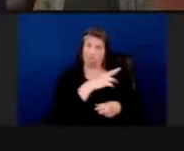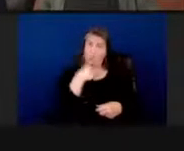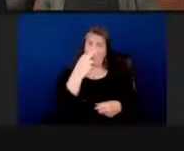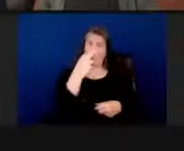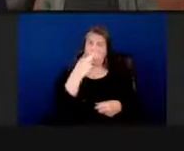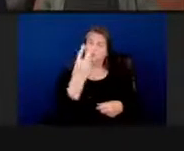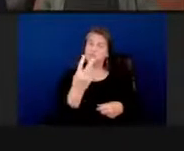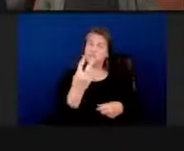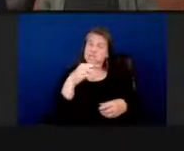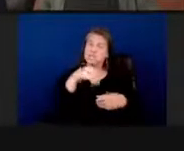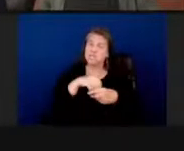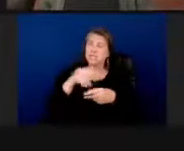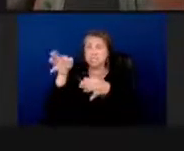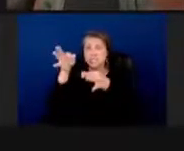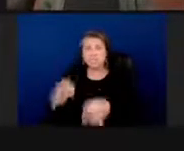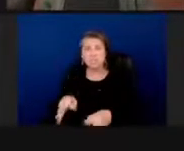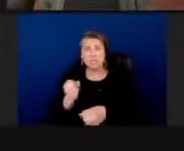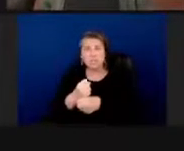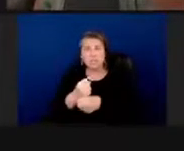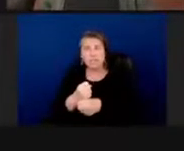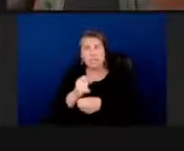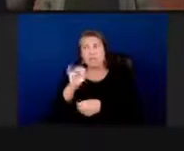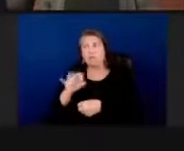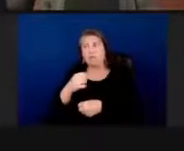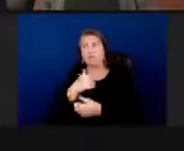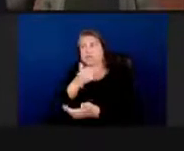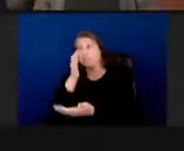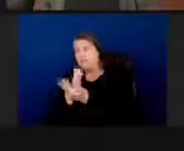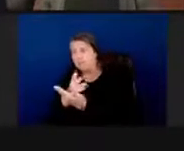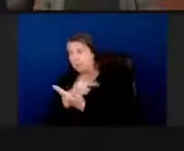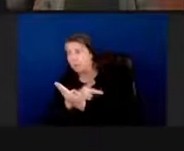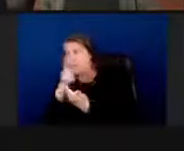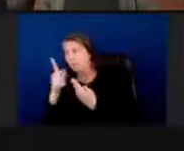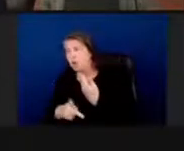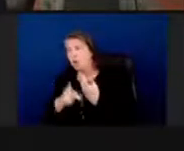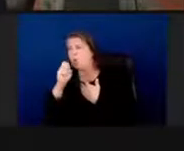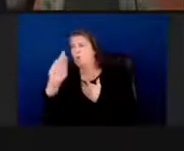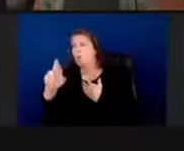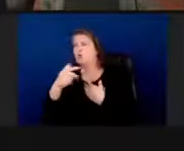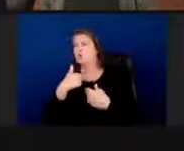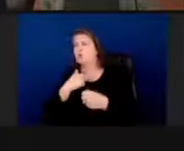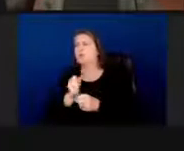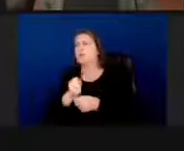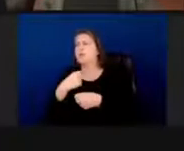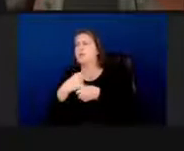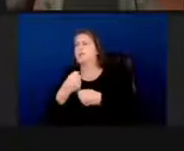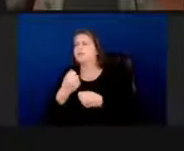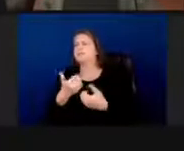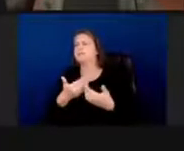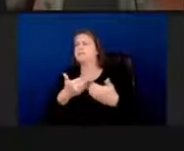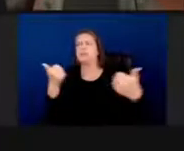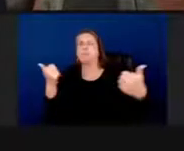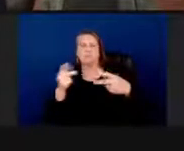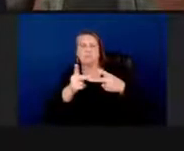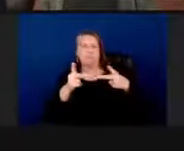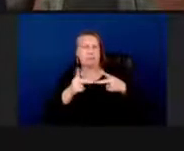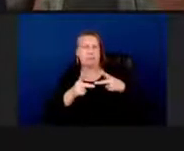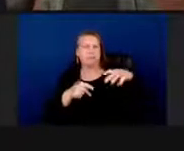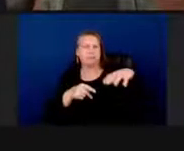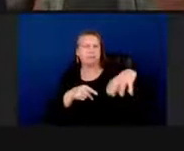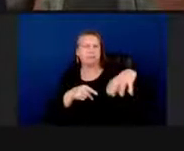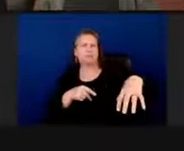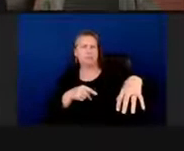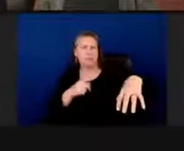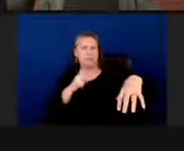Na je, watu hawa wanahusishwa katika michakato ya uamuzi katika shule hizi?